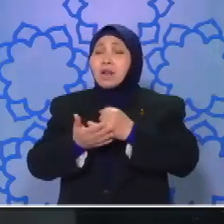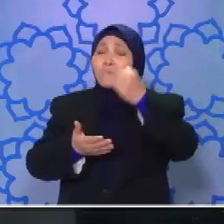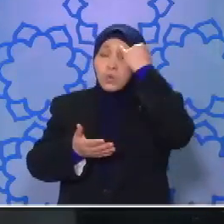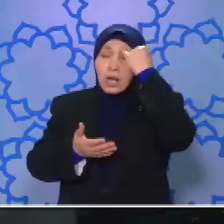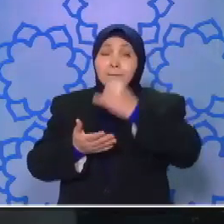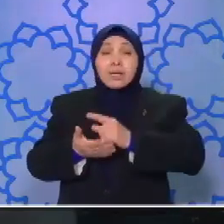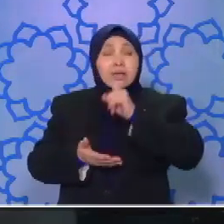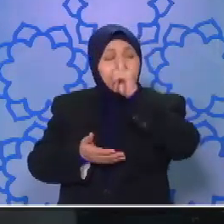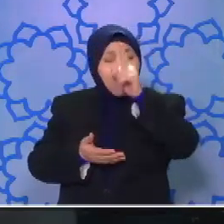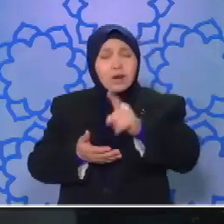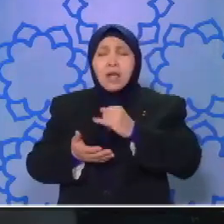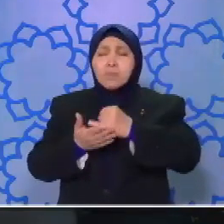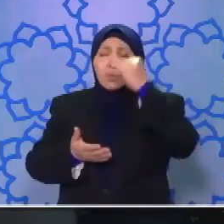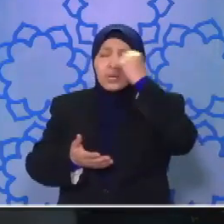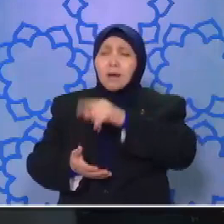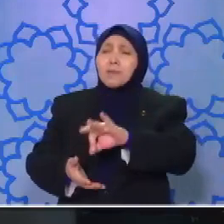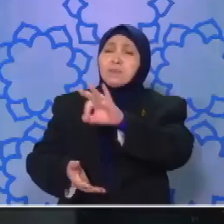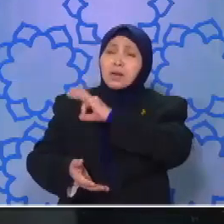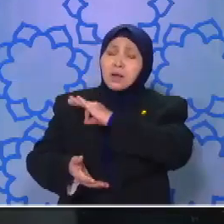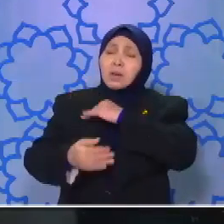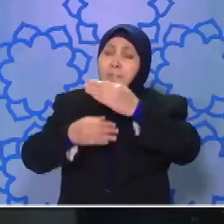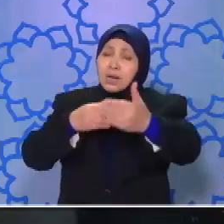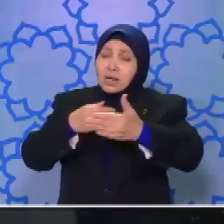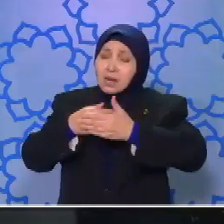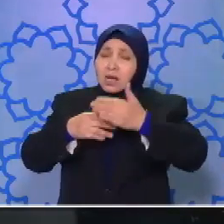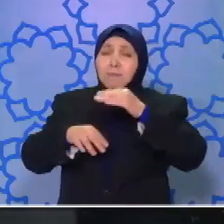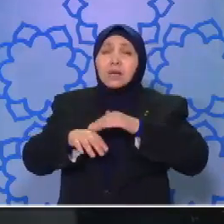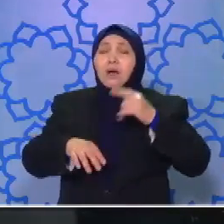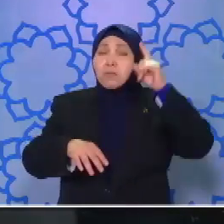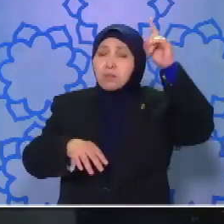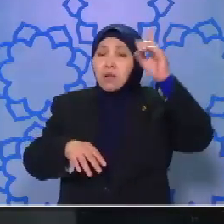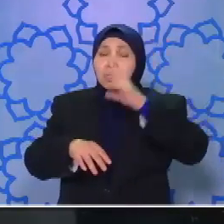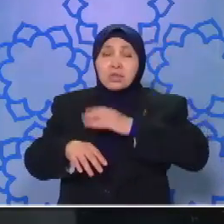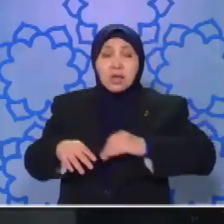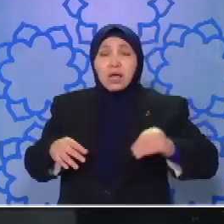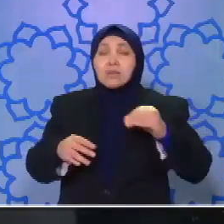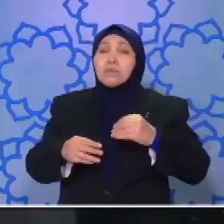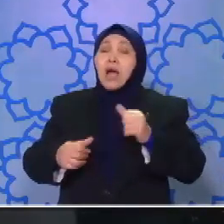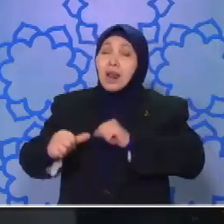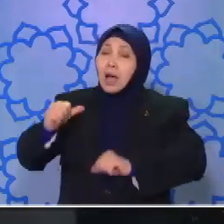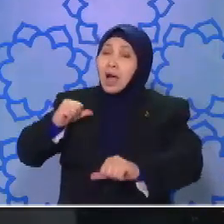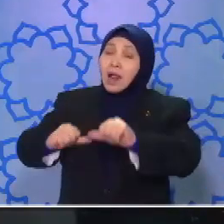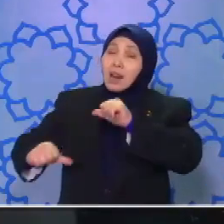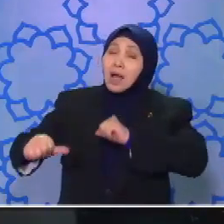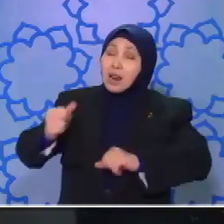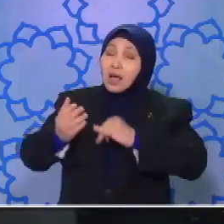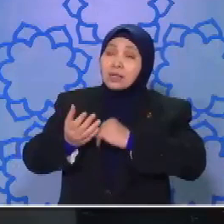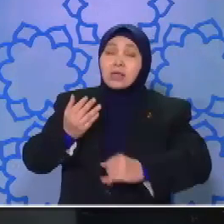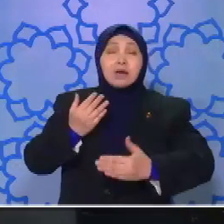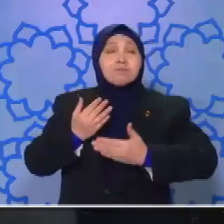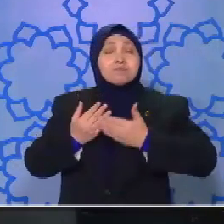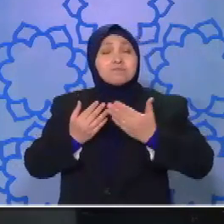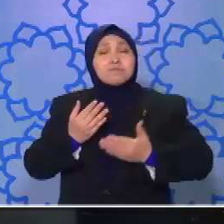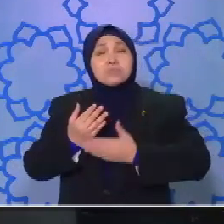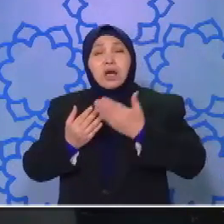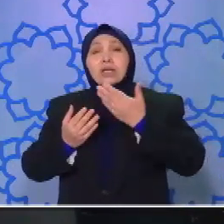benar, ilmu yang bermanfaat, ilmu yang mendekatkan diri kami kepada-Mu, ya Allah. Yang lahir daripada akhlak-akhlak yang mahmudah, ya Allah.